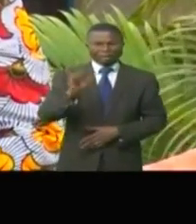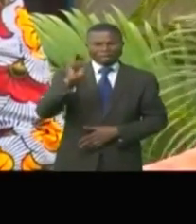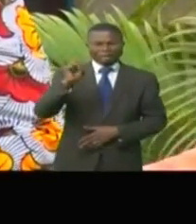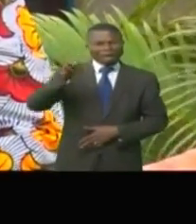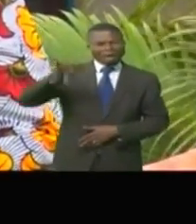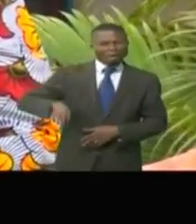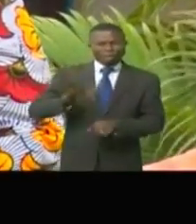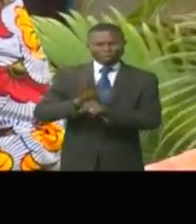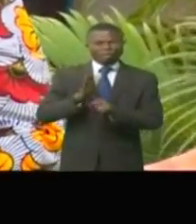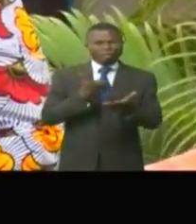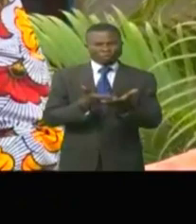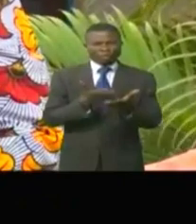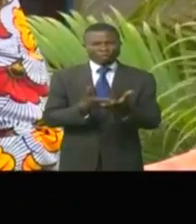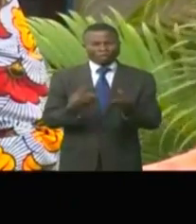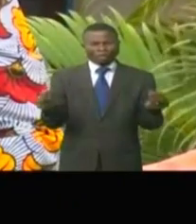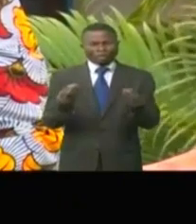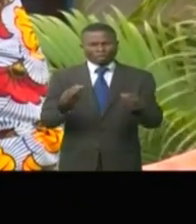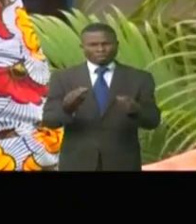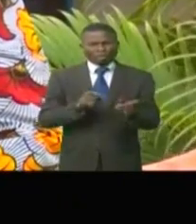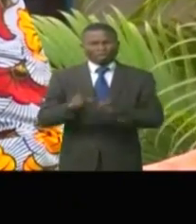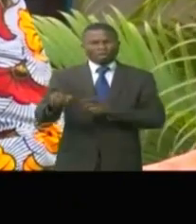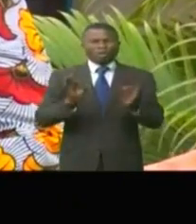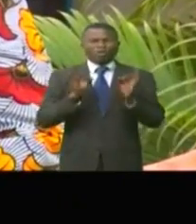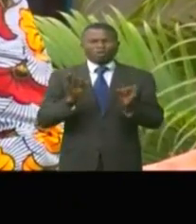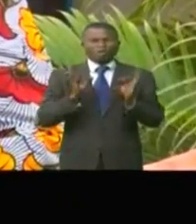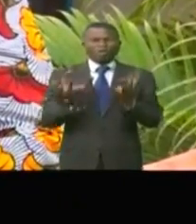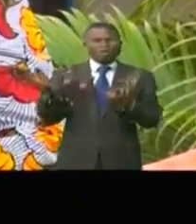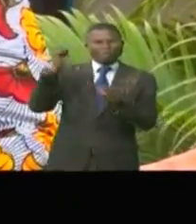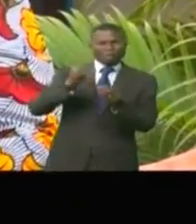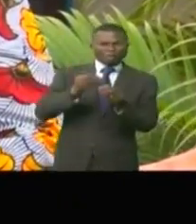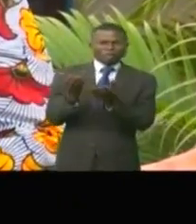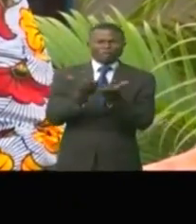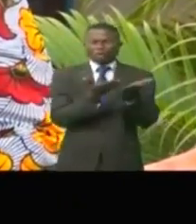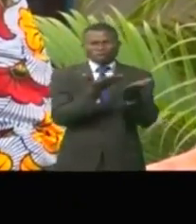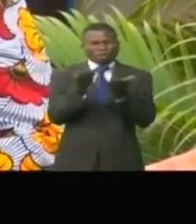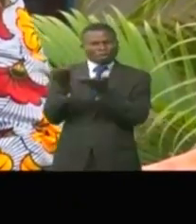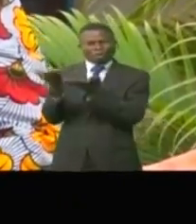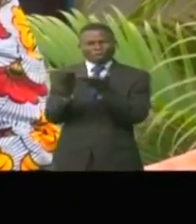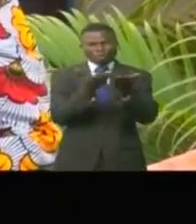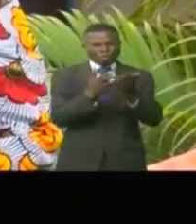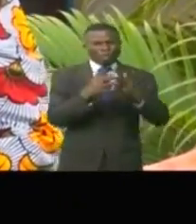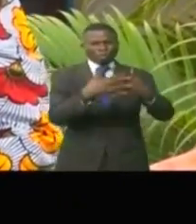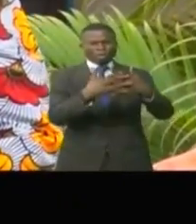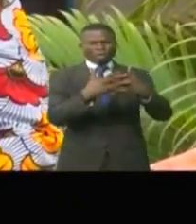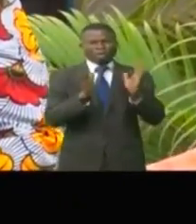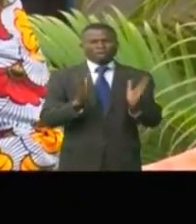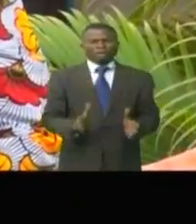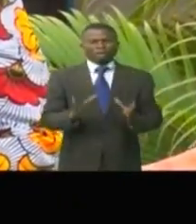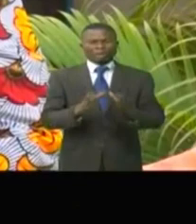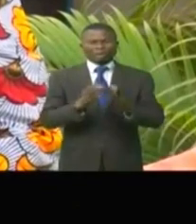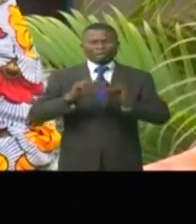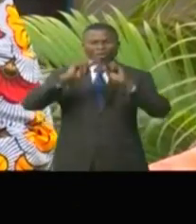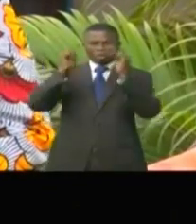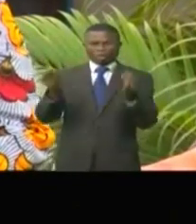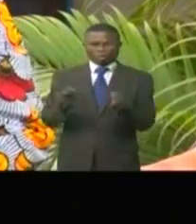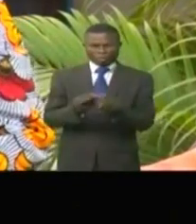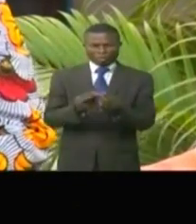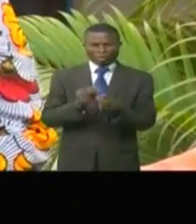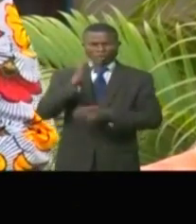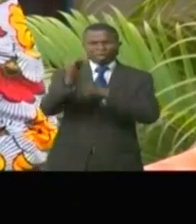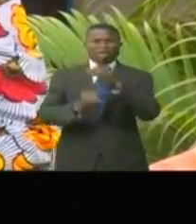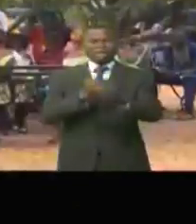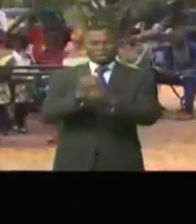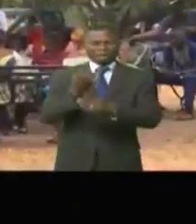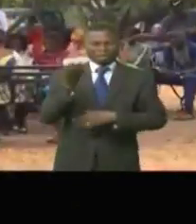nombreux pour la nouvelle filière hôtellerie. Nous sommes en partenariat avec le groupe Vatel